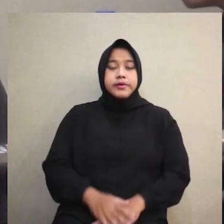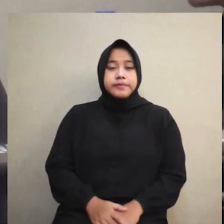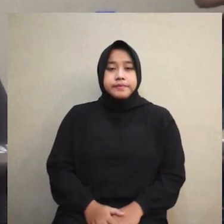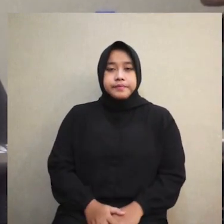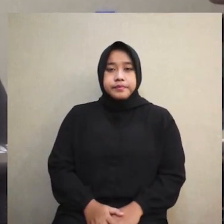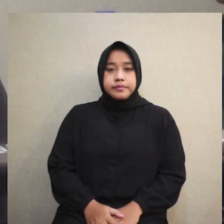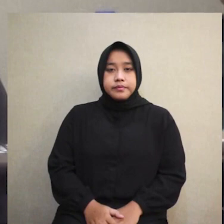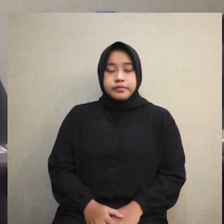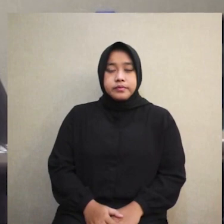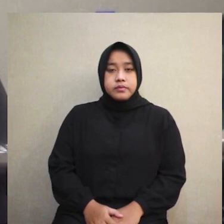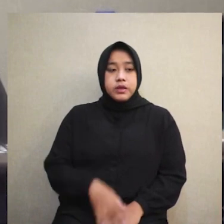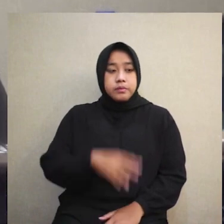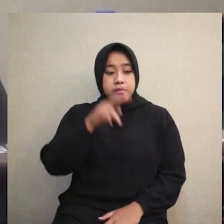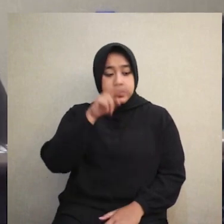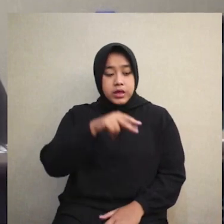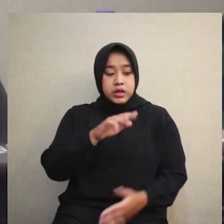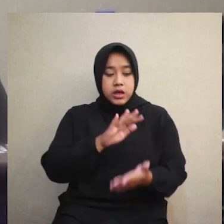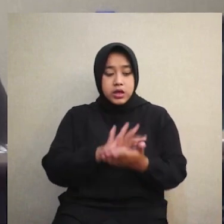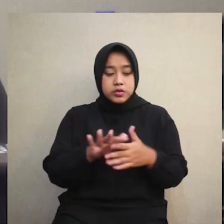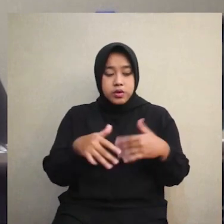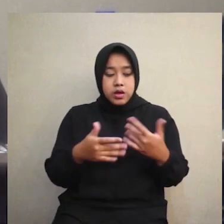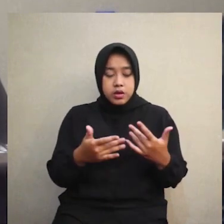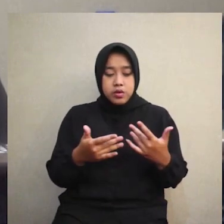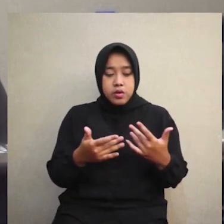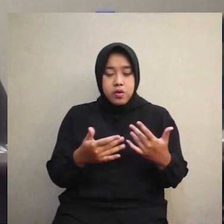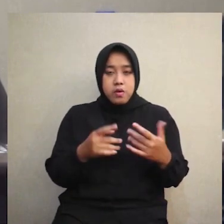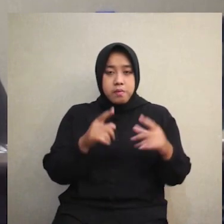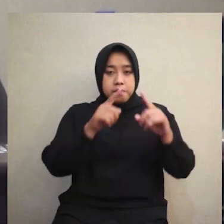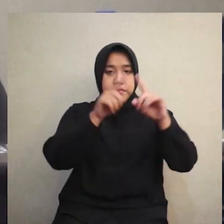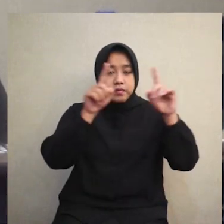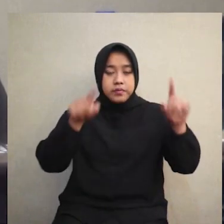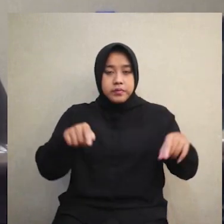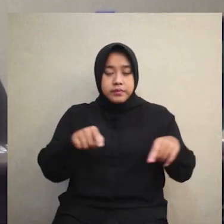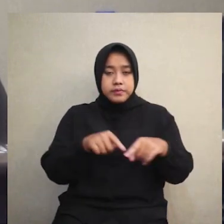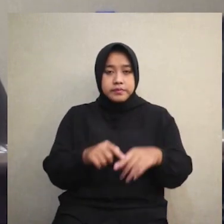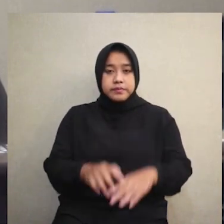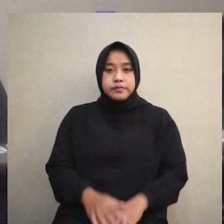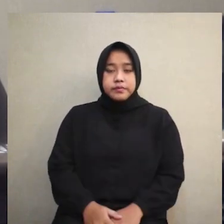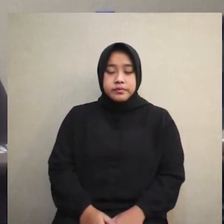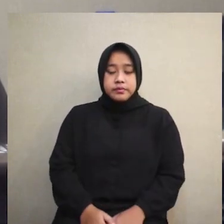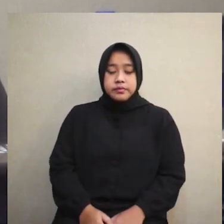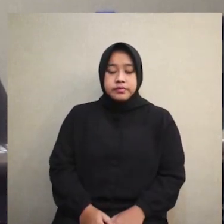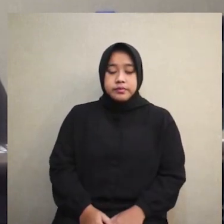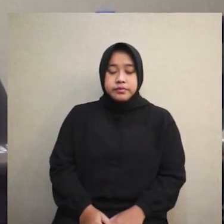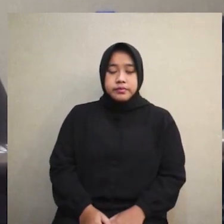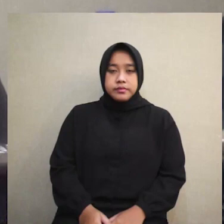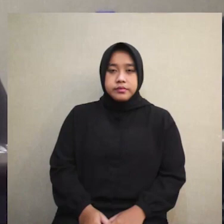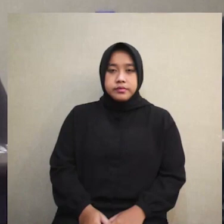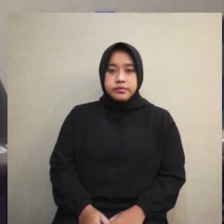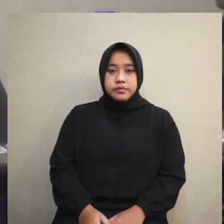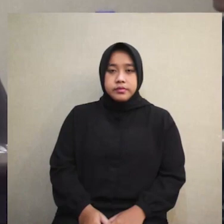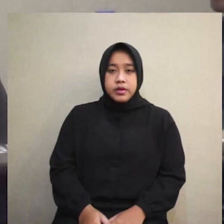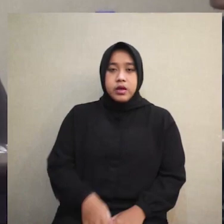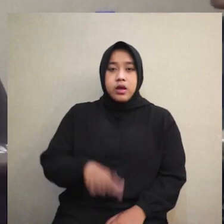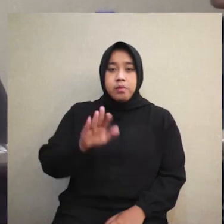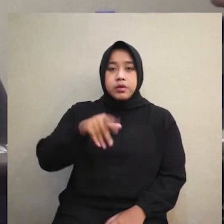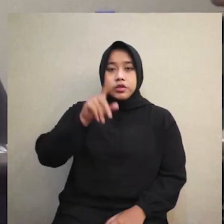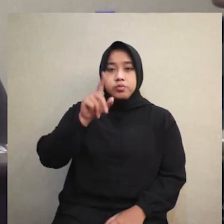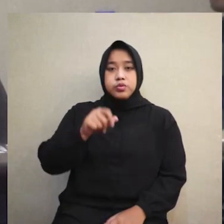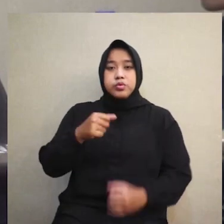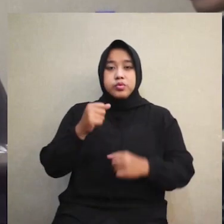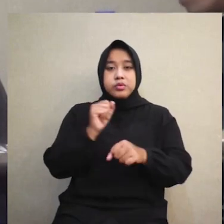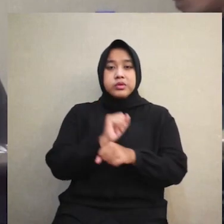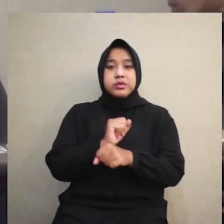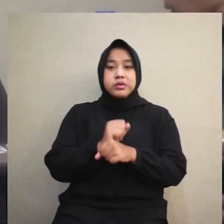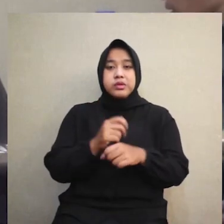yang kita saksikan baik secara langsung maupun melalui layar Nah kita masih membutuhkan kerja